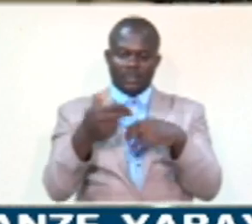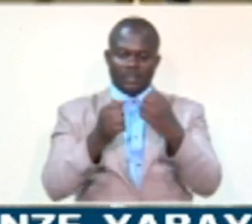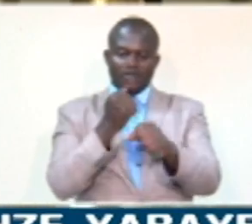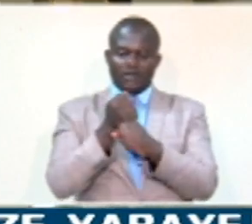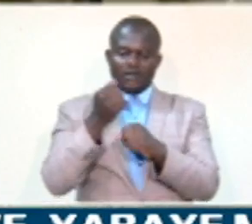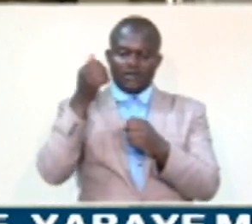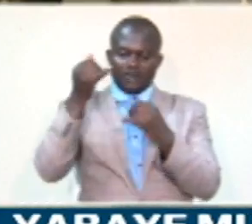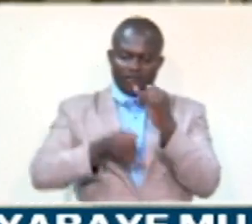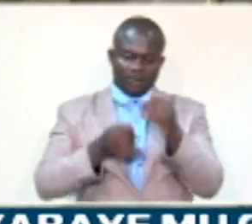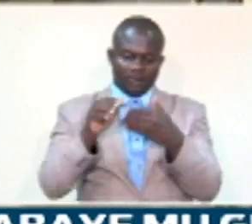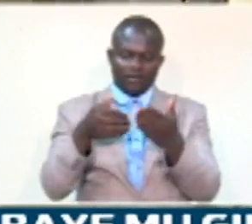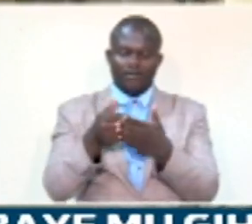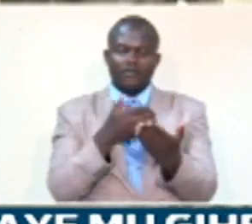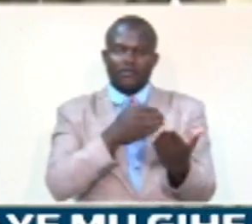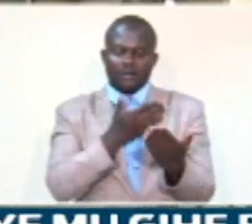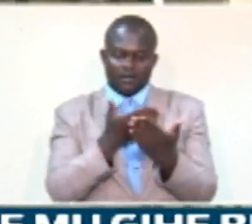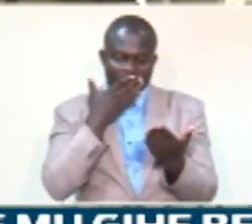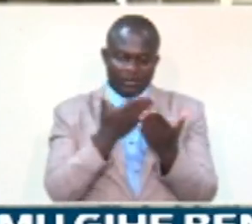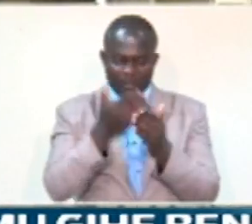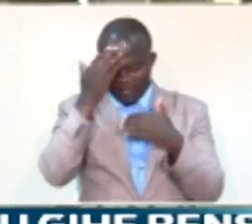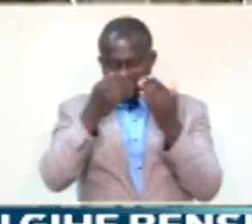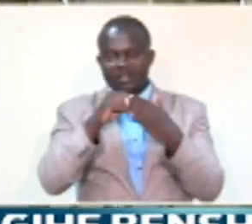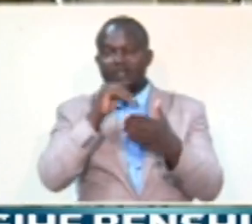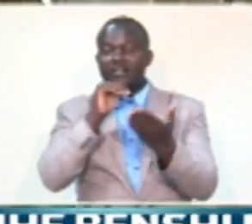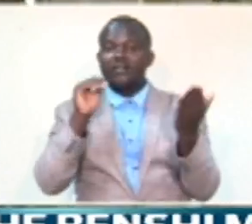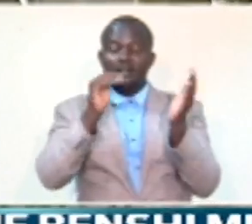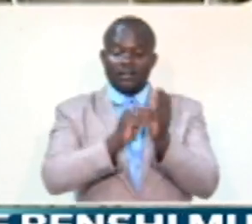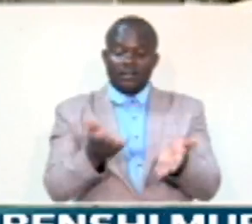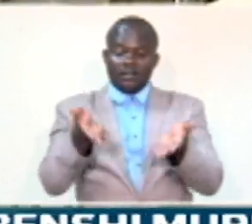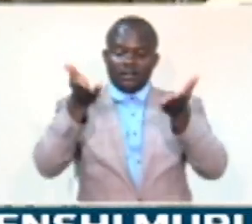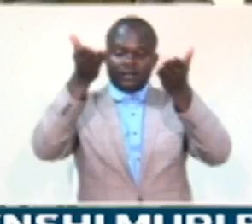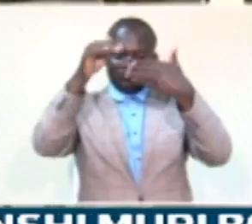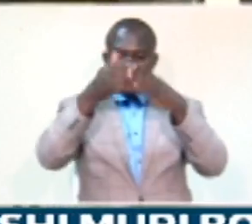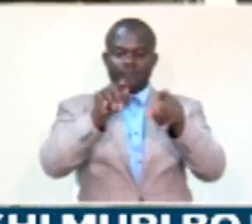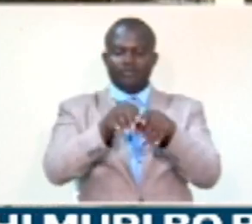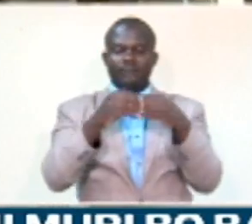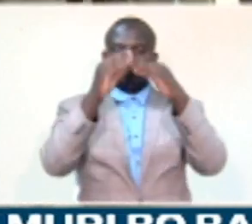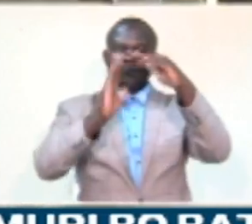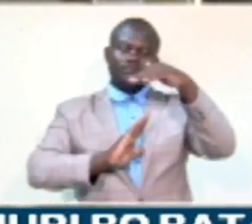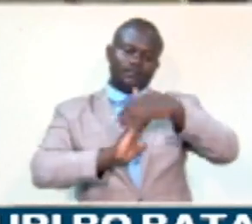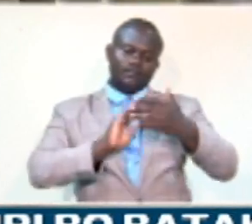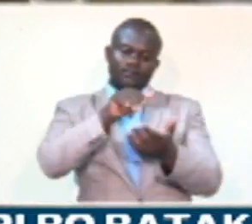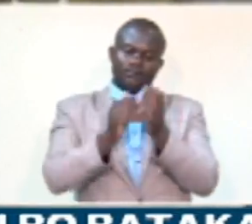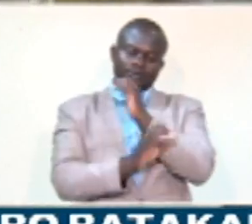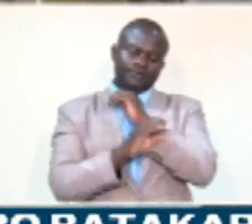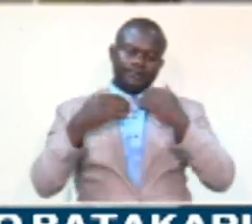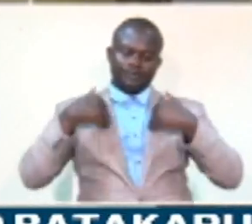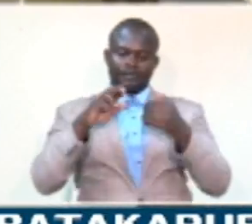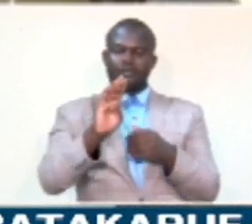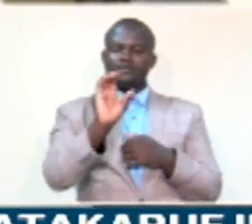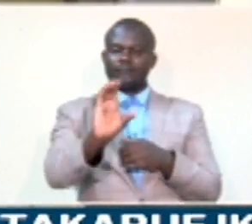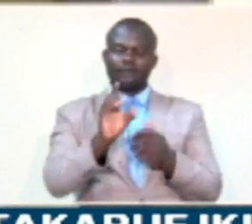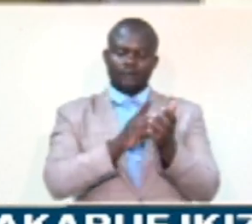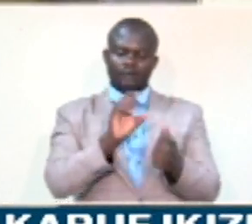z'ubuzima ziraburira abantu gukomeza kwitwararika ngo batirara icyorezo kikongera gukaza umurego nk'uko umuyobozi mukuru w'ikigo cy'igihugu cy'ubuzima RBC